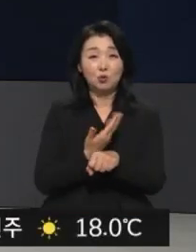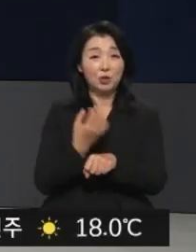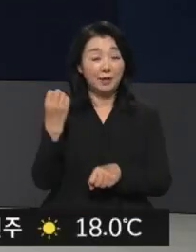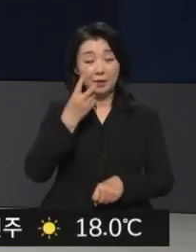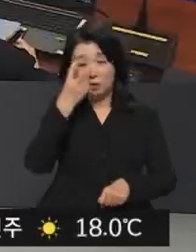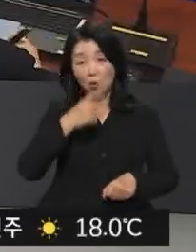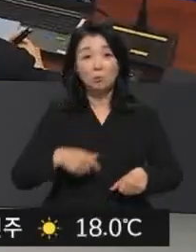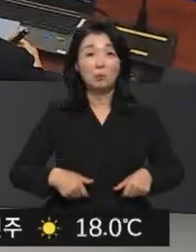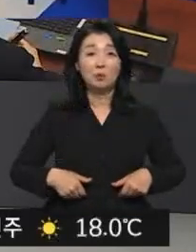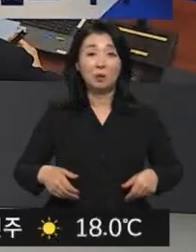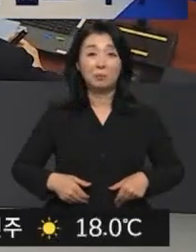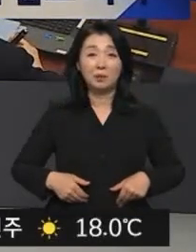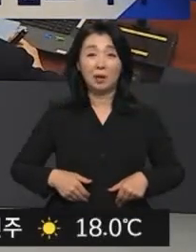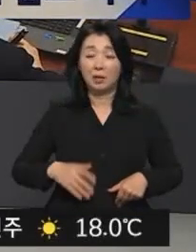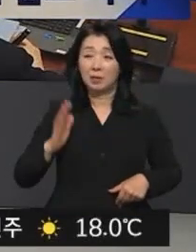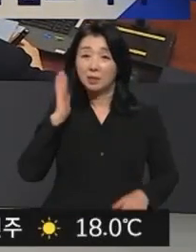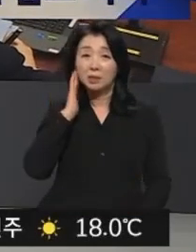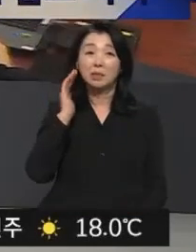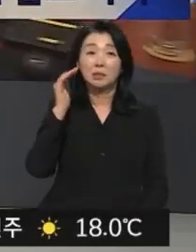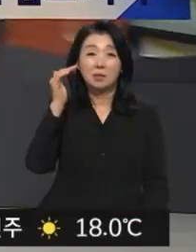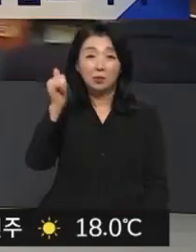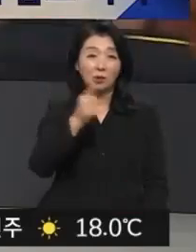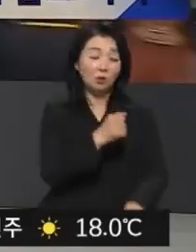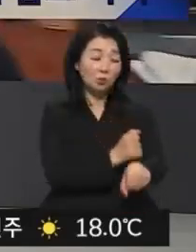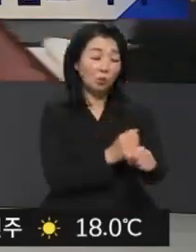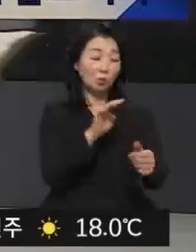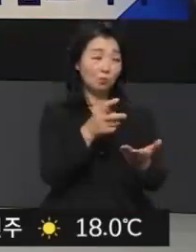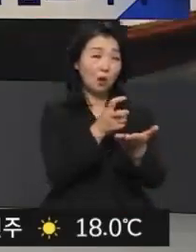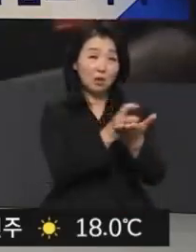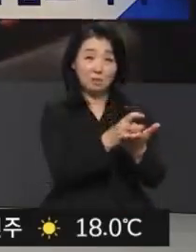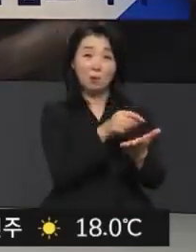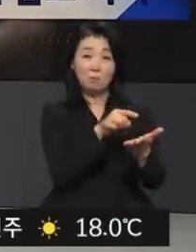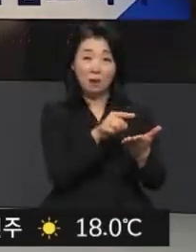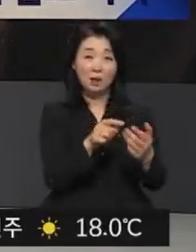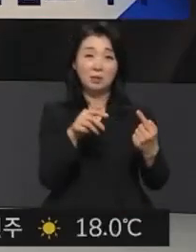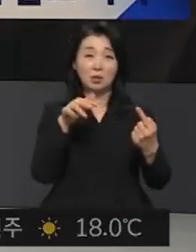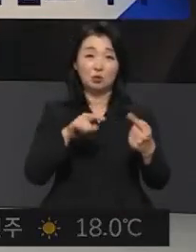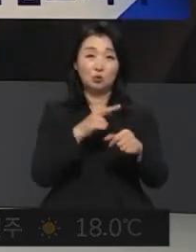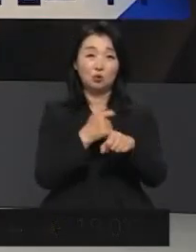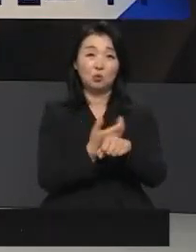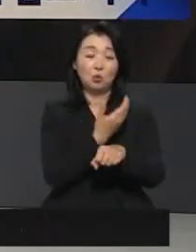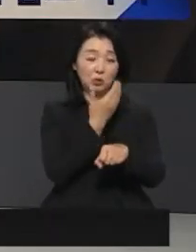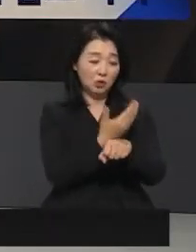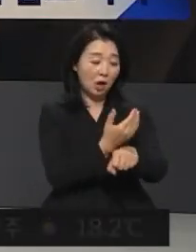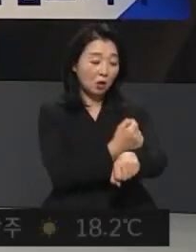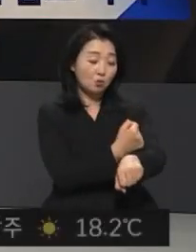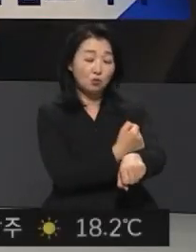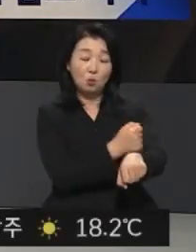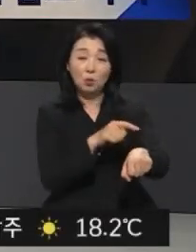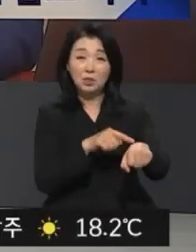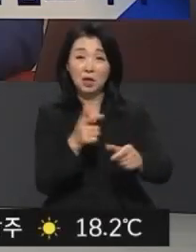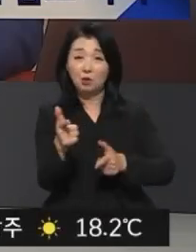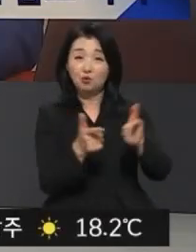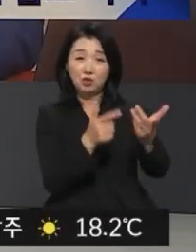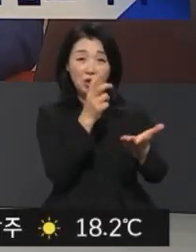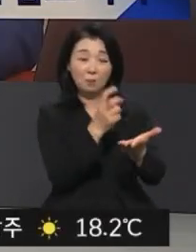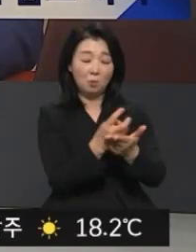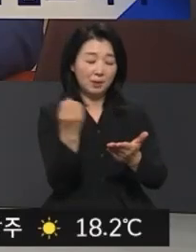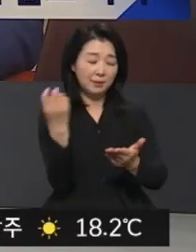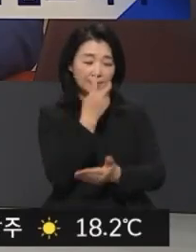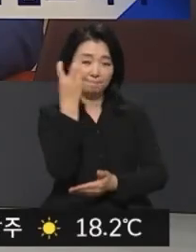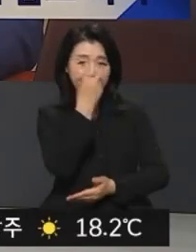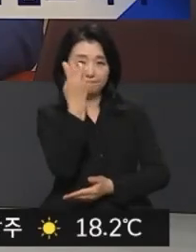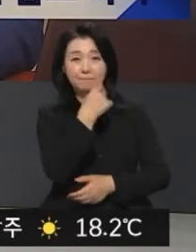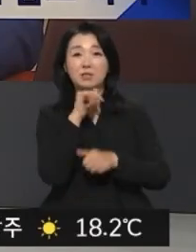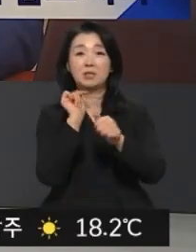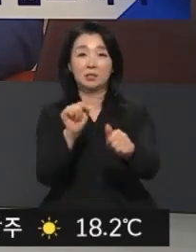윤 대통령이 오늘 노동부가 입법 예고한 주 69시간 근로제라고도 불리는 이 근로시간 유연화 법안 추진을